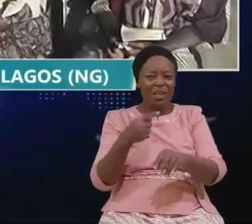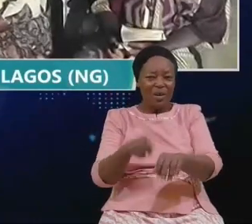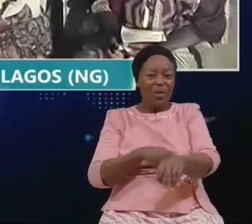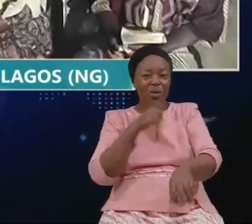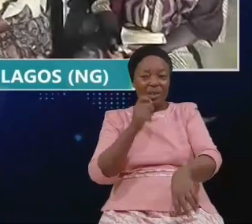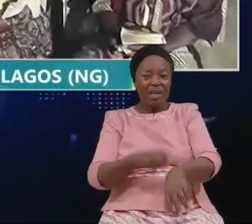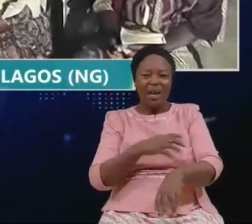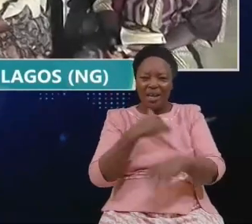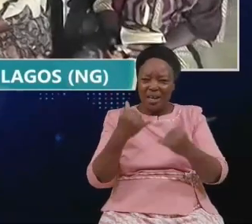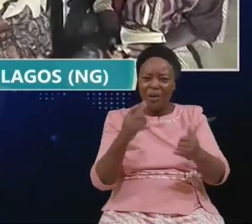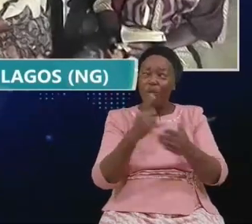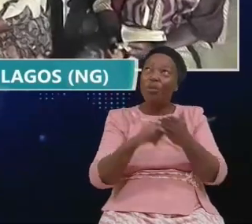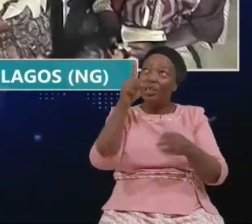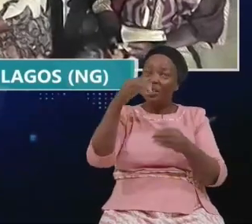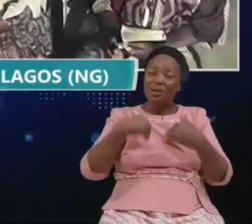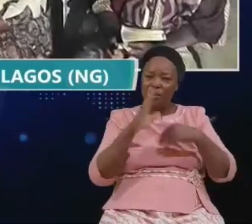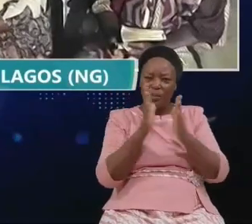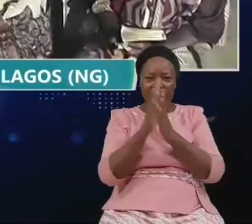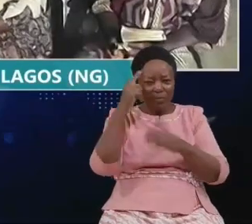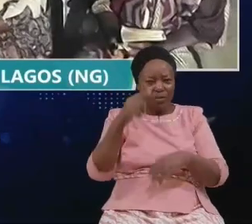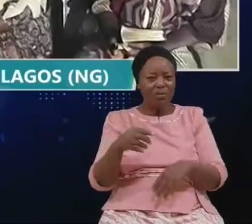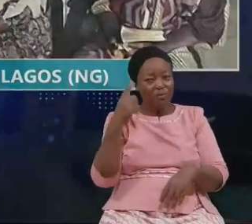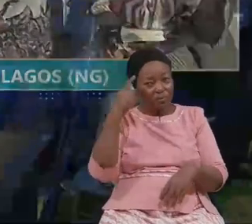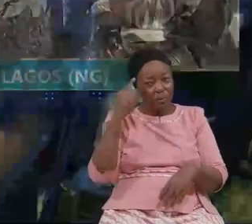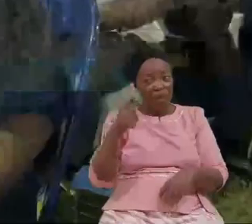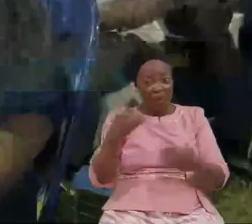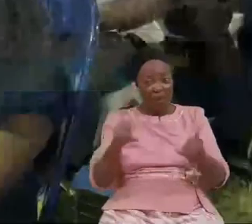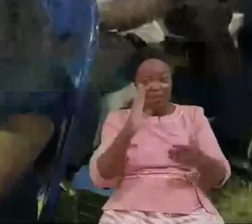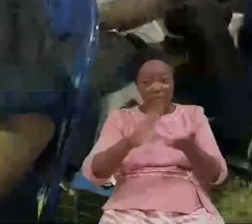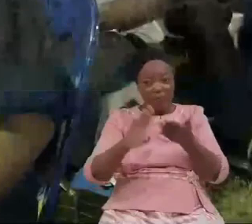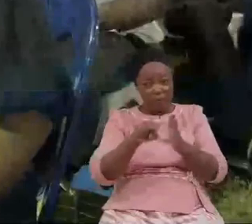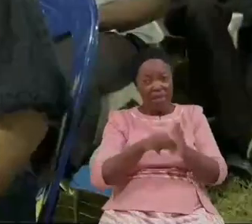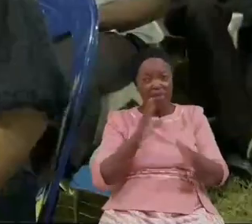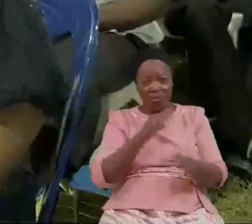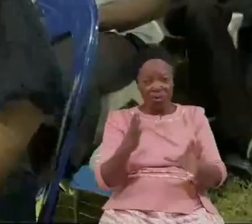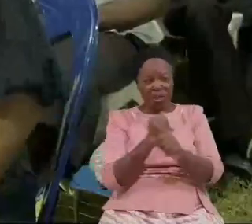pourtant pardon et ce serait une réalité maintenant